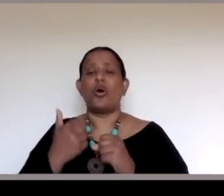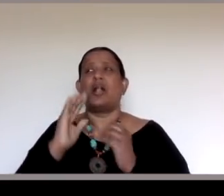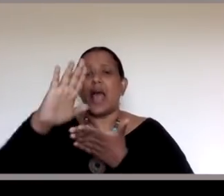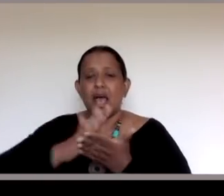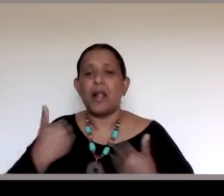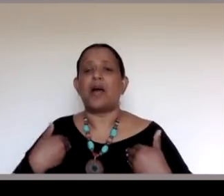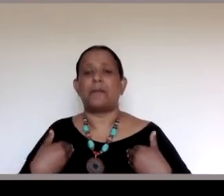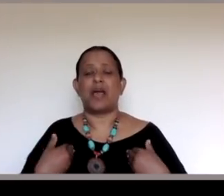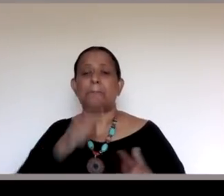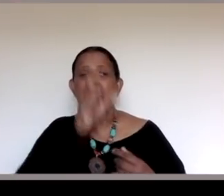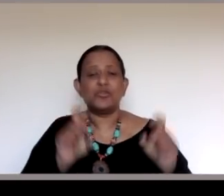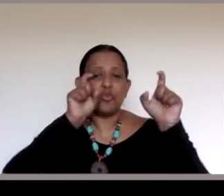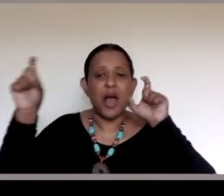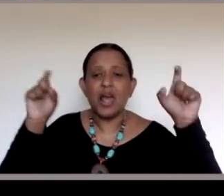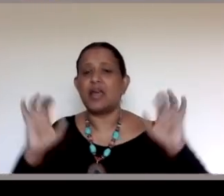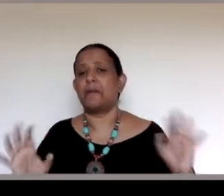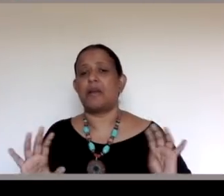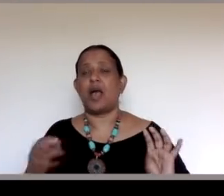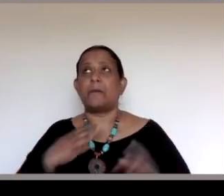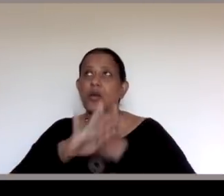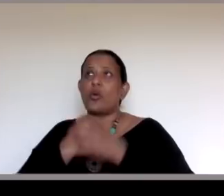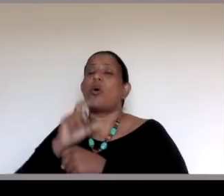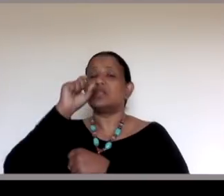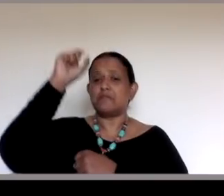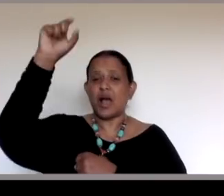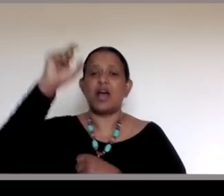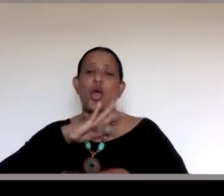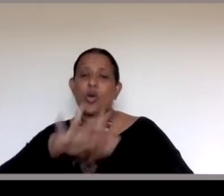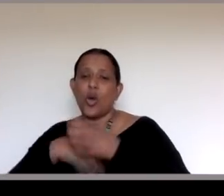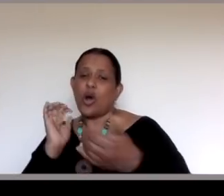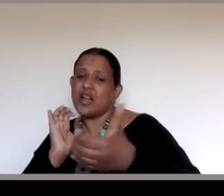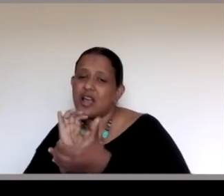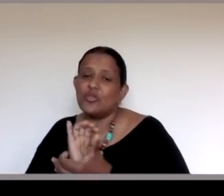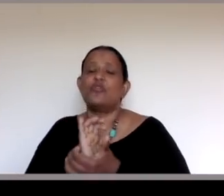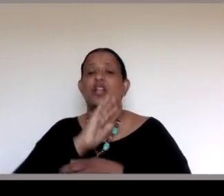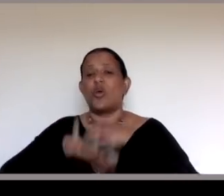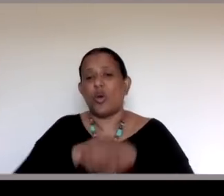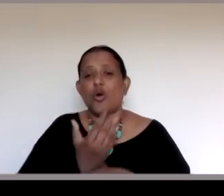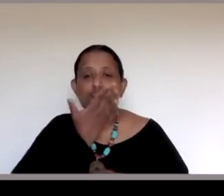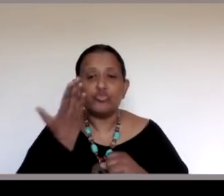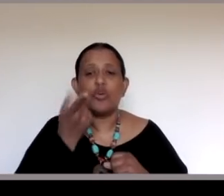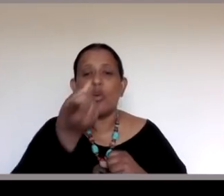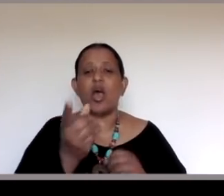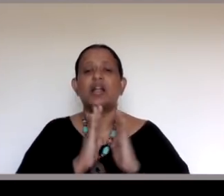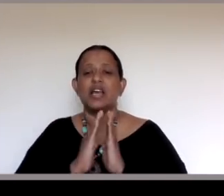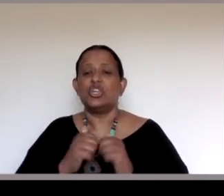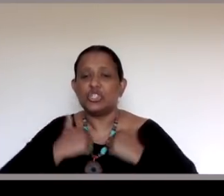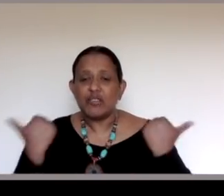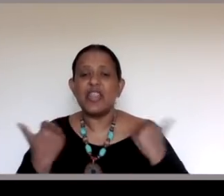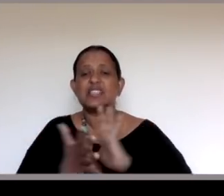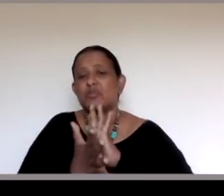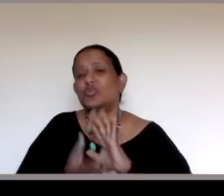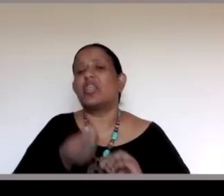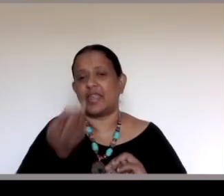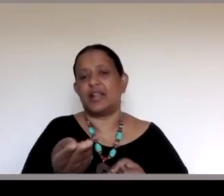பெருமையை அகற்றி ஆண்டவரே என் தாழ்மையை நீர் அதிகரிக்க வேண்டும் உங்கள் இருதயத்தில் ஒரு கையை வைத்துக்